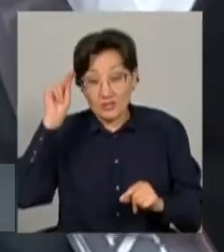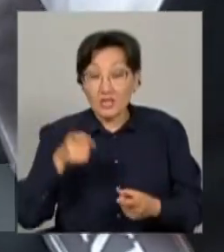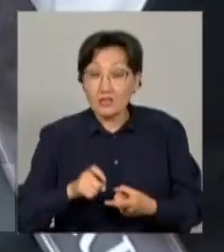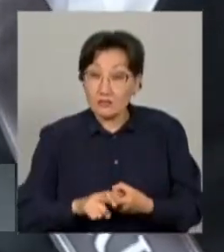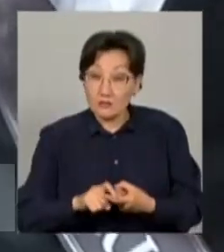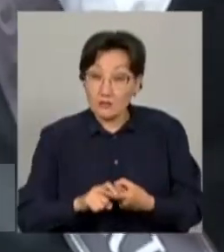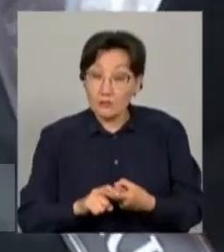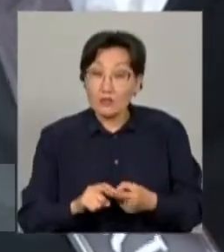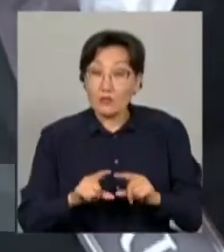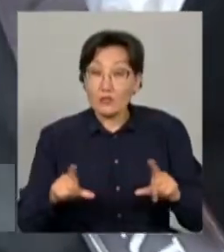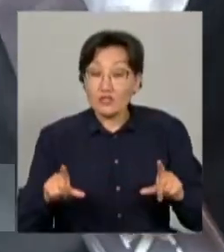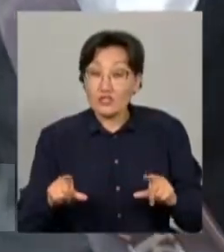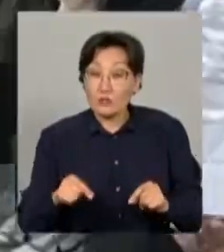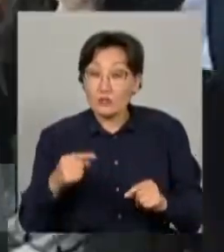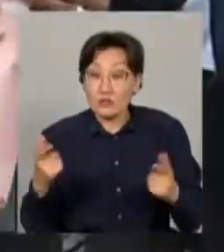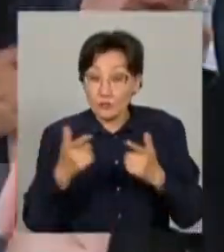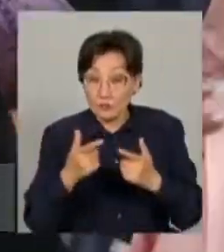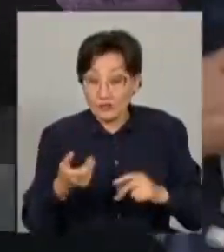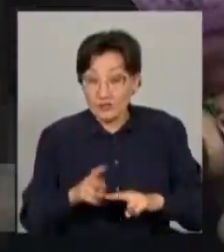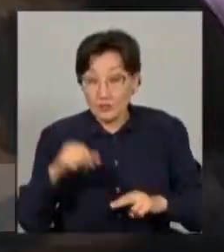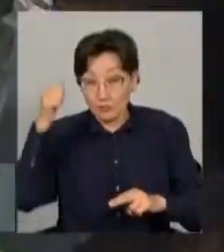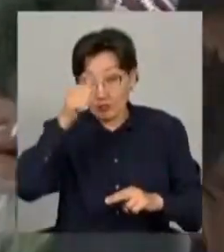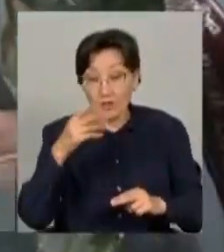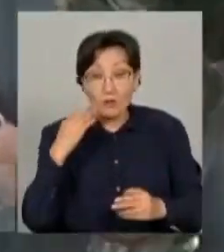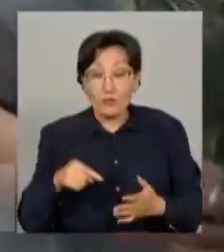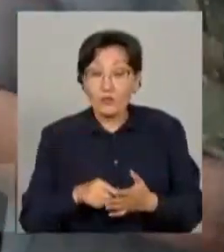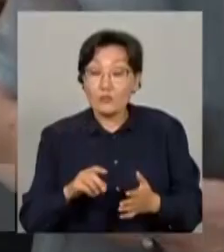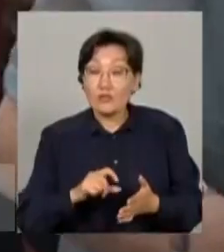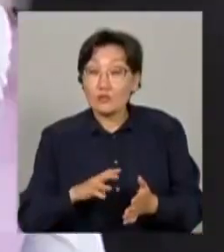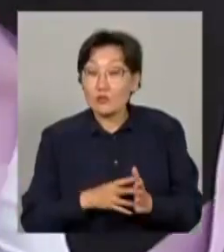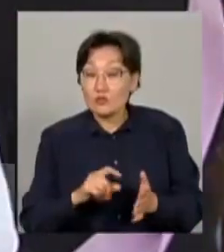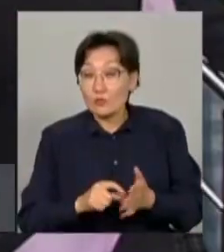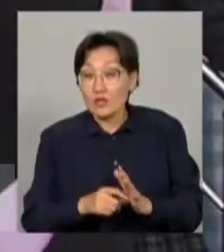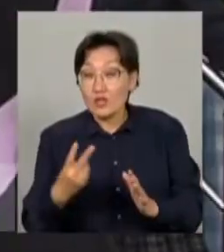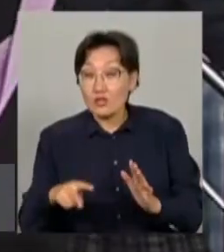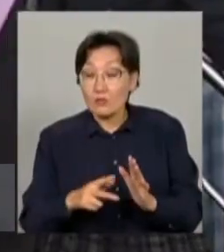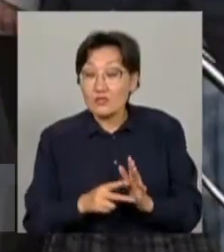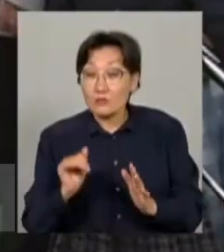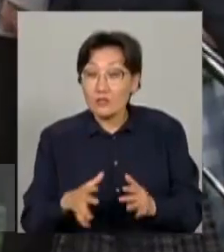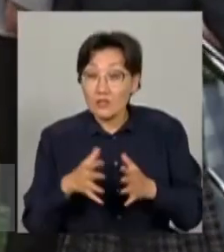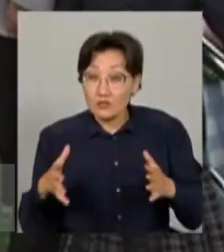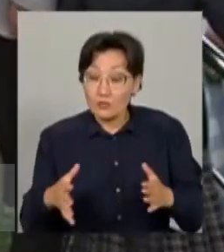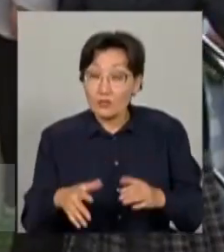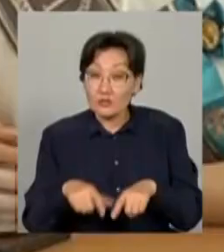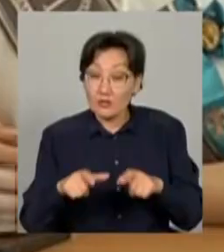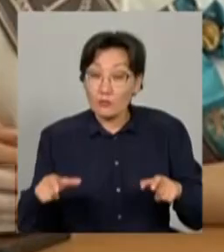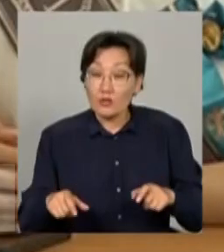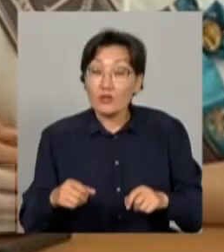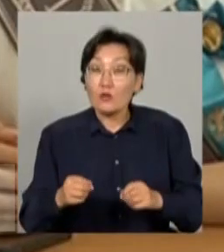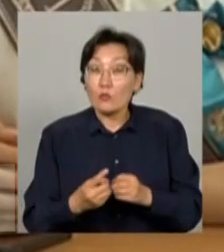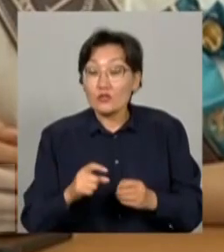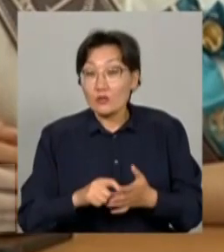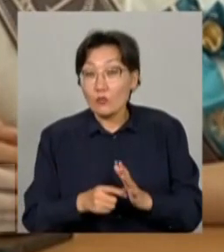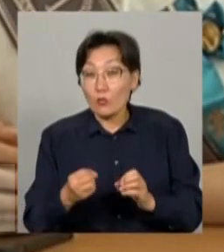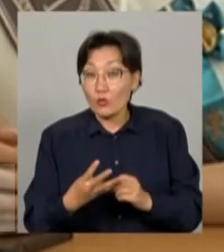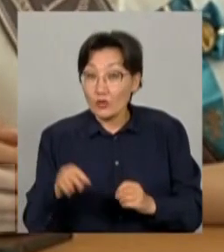қатысты. Білім басқармасының дерегінше осы жыл Алматыда 9-шы сыныпты 28 мыңнан астам оқушы, 11-ші сыныпты 14